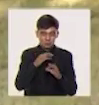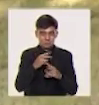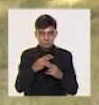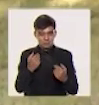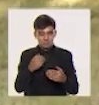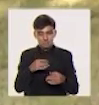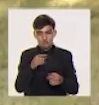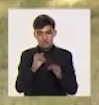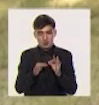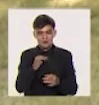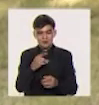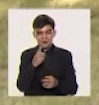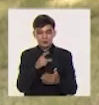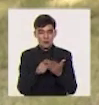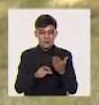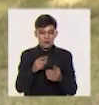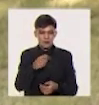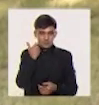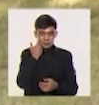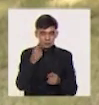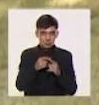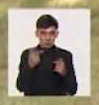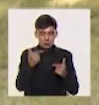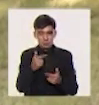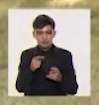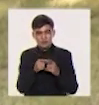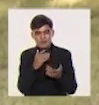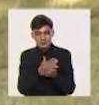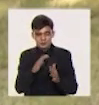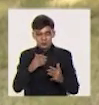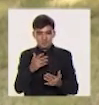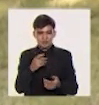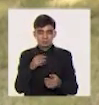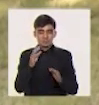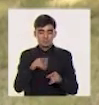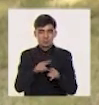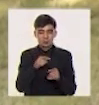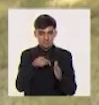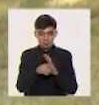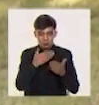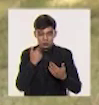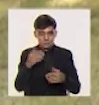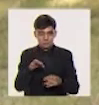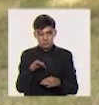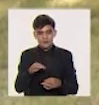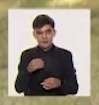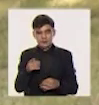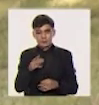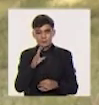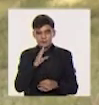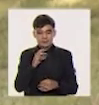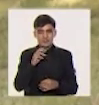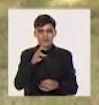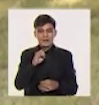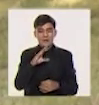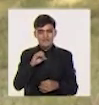жоқ. Бір әннің сөзінде ұятсыздық болса мейлі, қыздың қолынан ұстасақ мейлі, қыздың ешқандай жеңгесі шығарып салады, біз тек